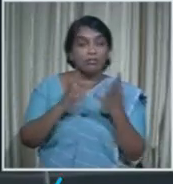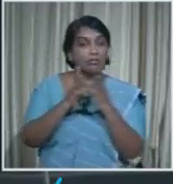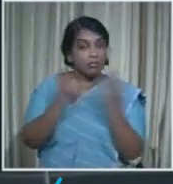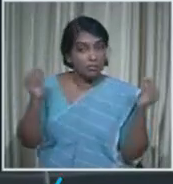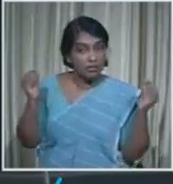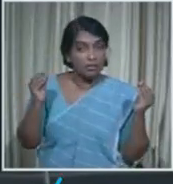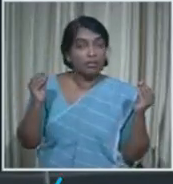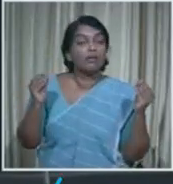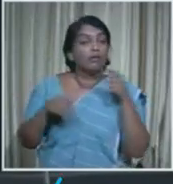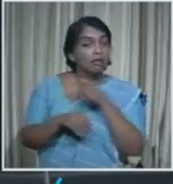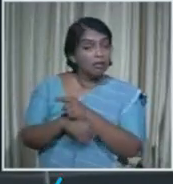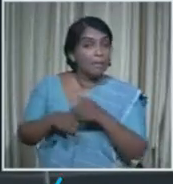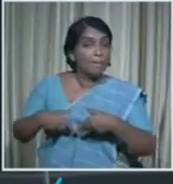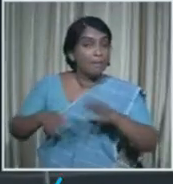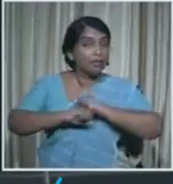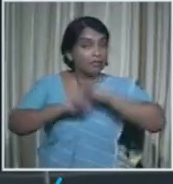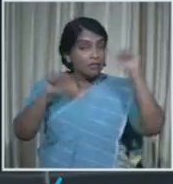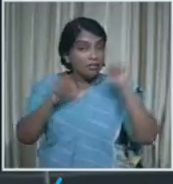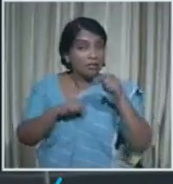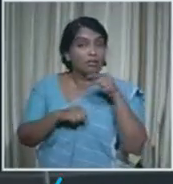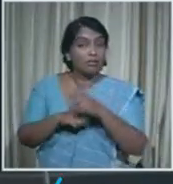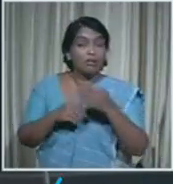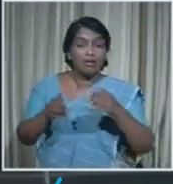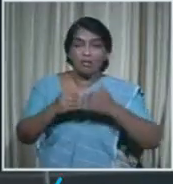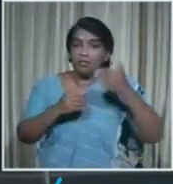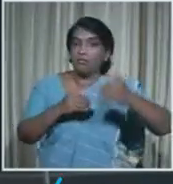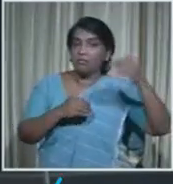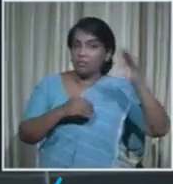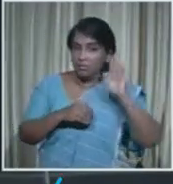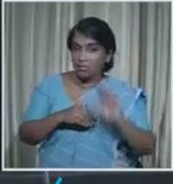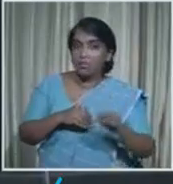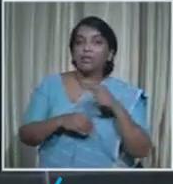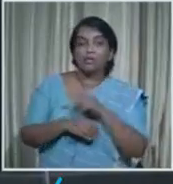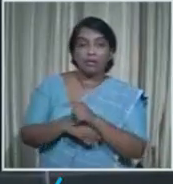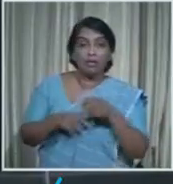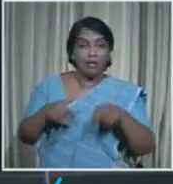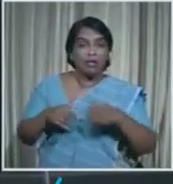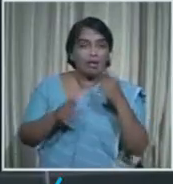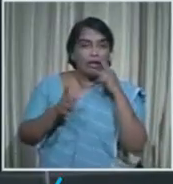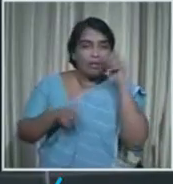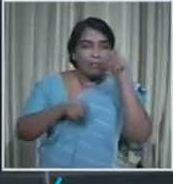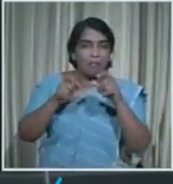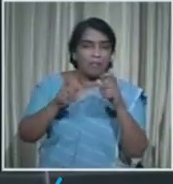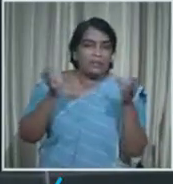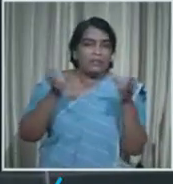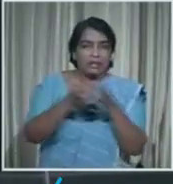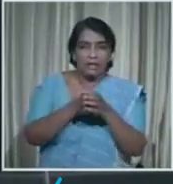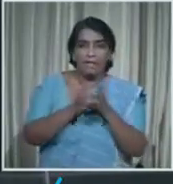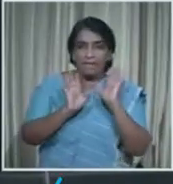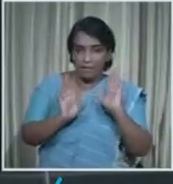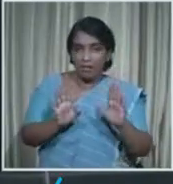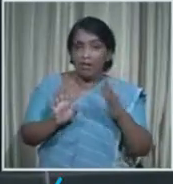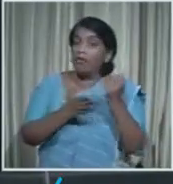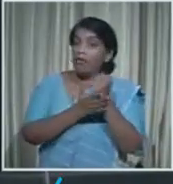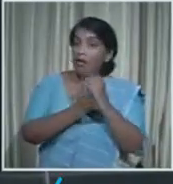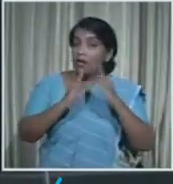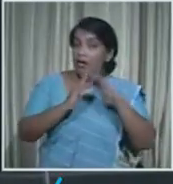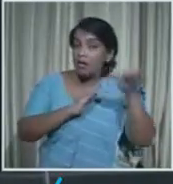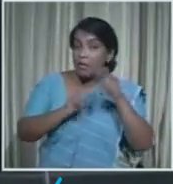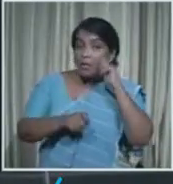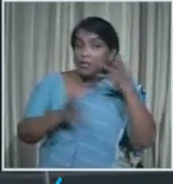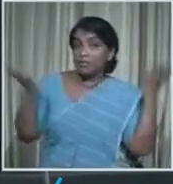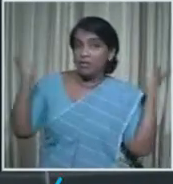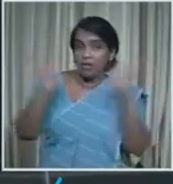එහෙම නැත්නම් ඒ වීදි බහැලා තව ටික දවසක් යනකොට තාම බහැලා ඉන්න එක්තරා පැලැන්තියක පිරිසක් විතරයි. හැබැයි ගමේ මිනිස්සු බහැලා